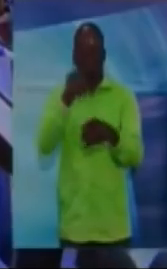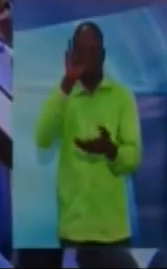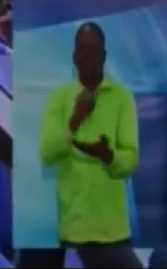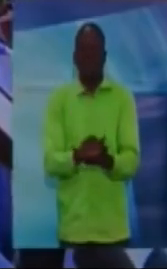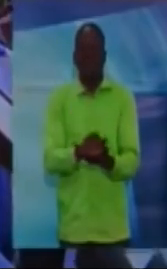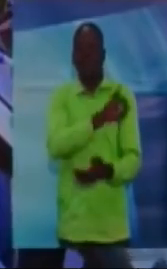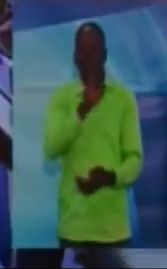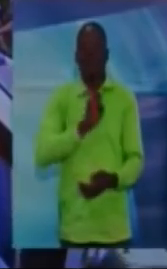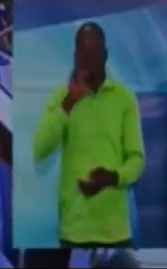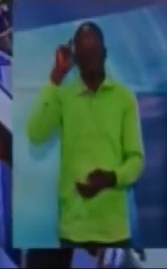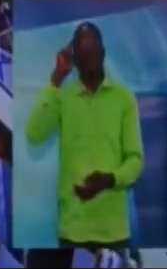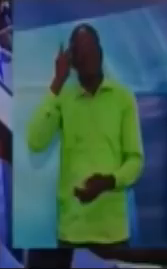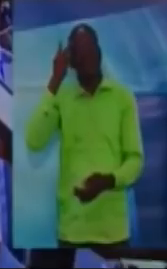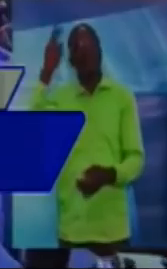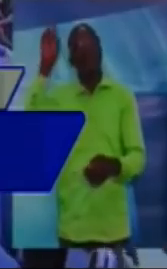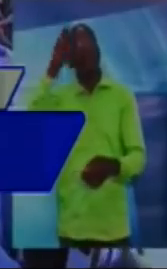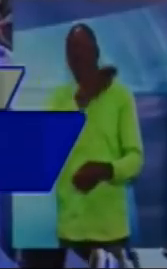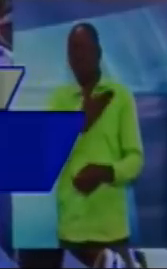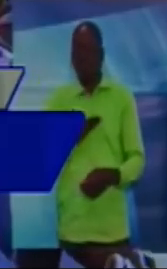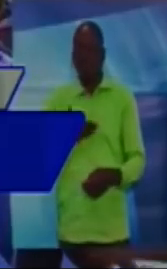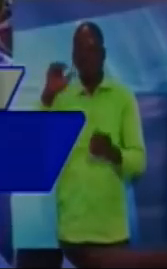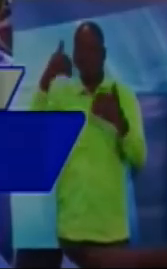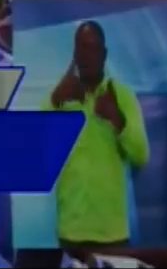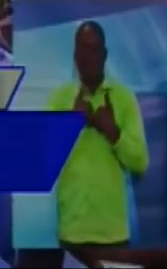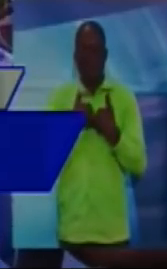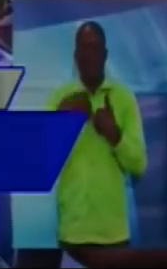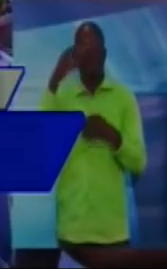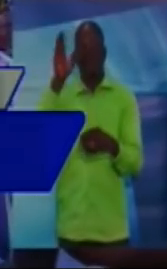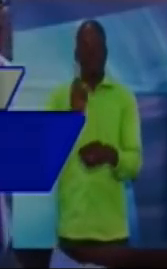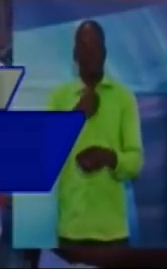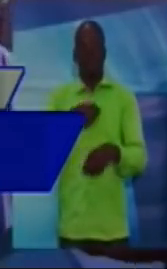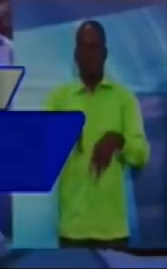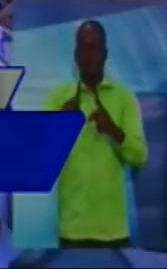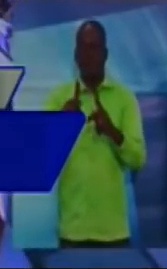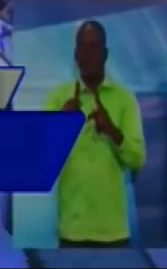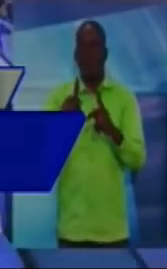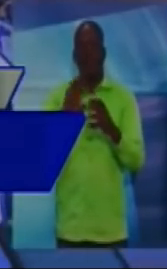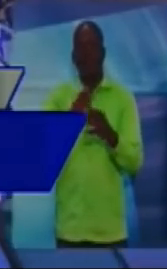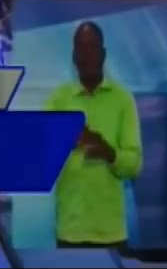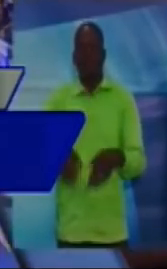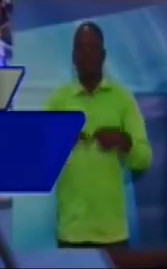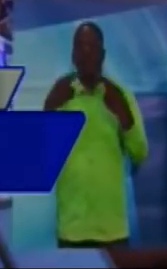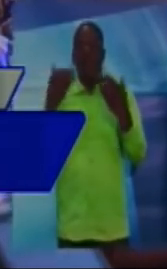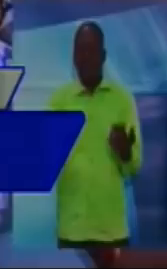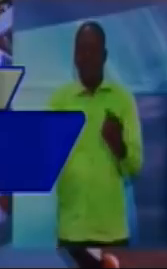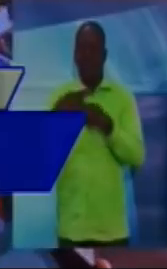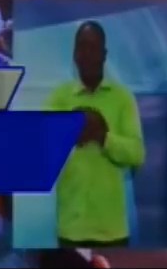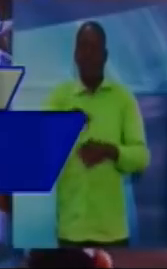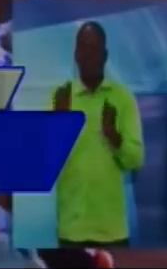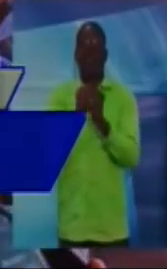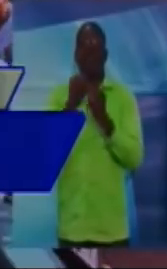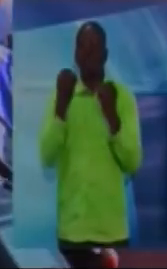Je pense que toute la concentration qu'on a eue, tout le travail qu'on a eu, nous a permis quand même de nous rendre aujourd'hui là avec